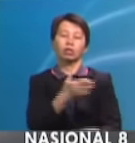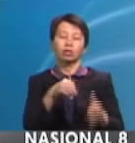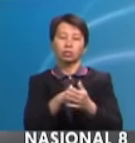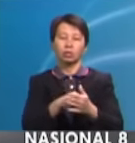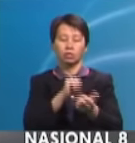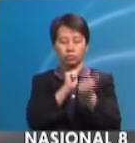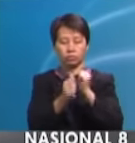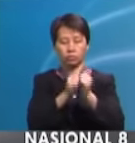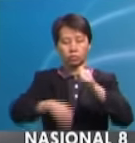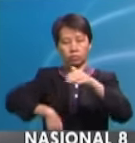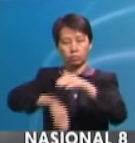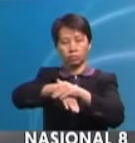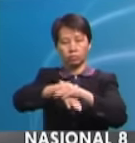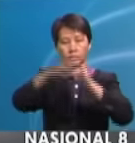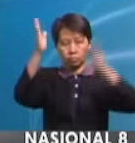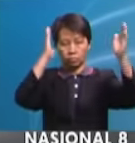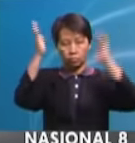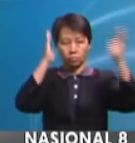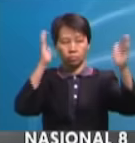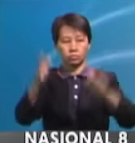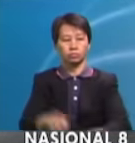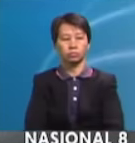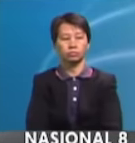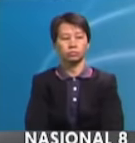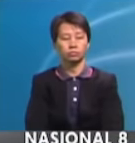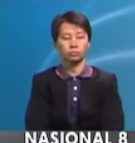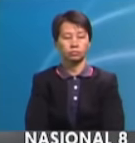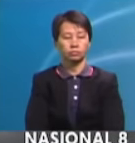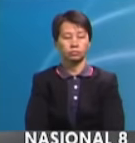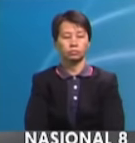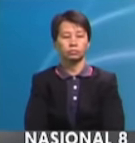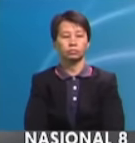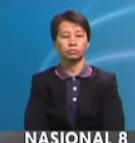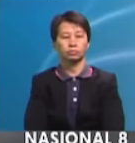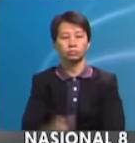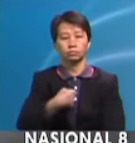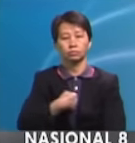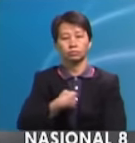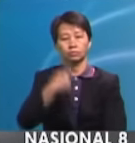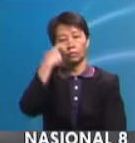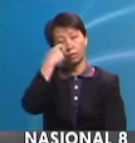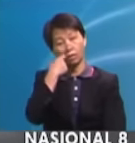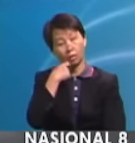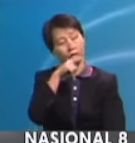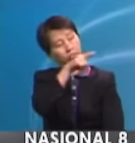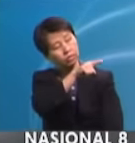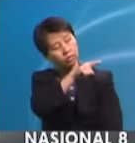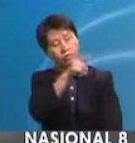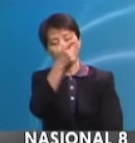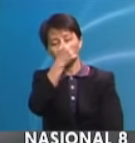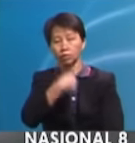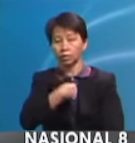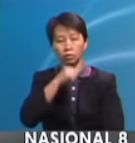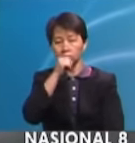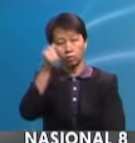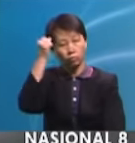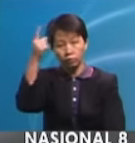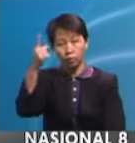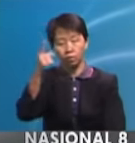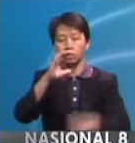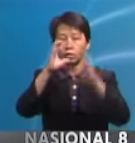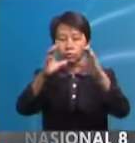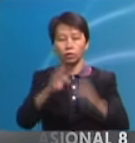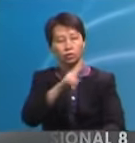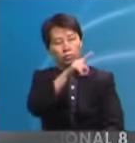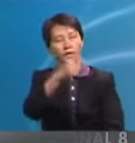arena sukan bola sepak negara saya kasihankan mereka kerana Saya tidak faham cara